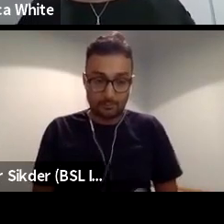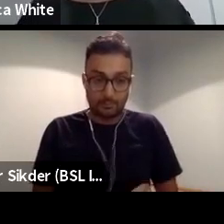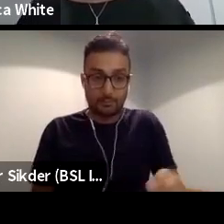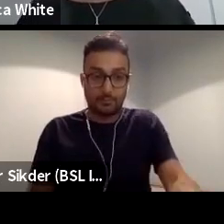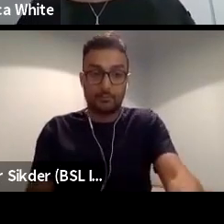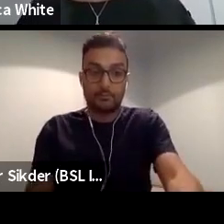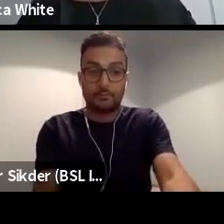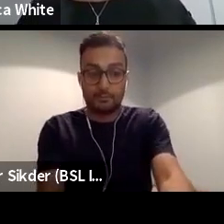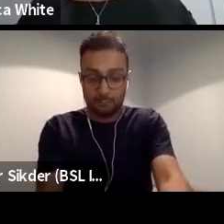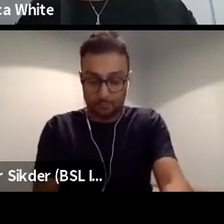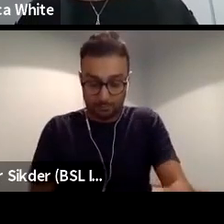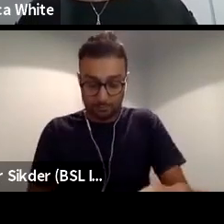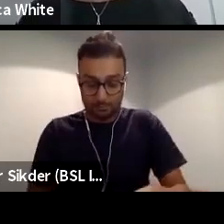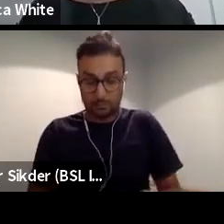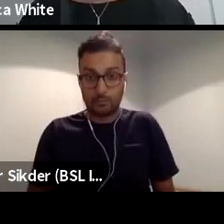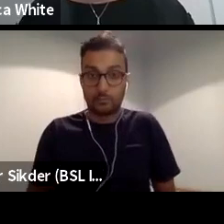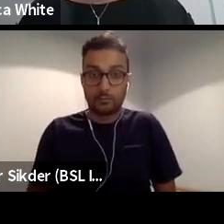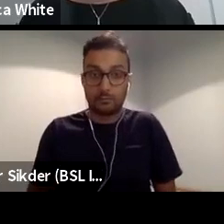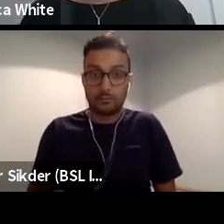الرحيم.